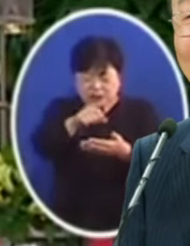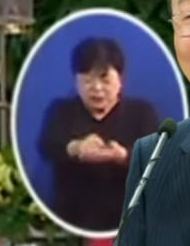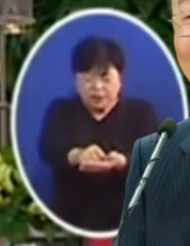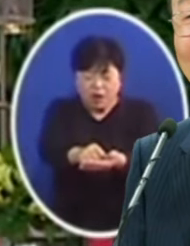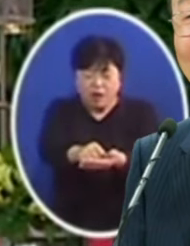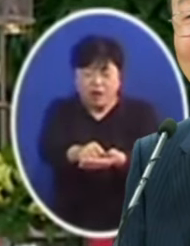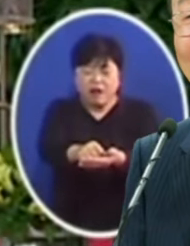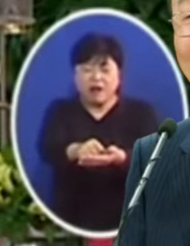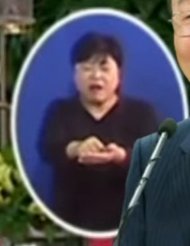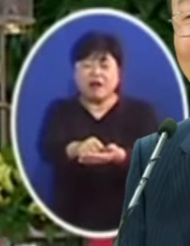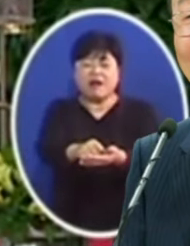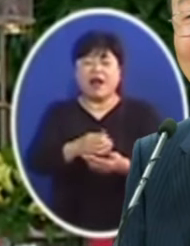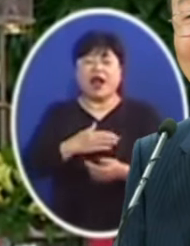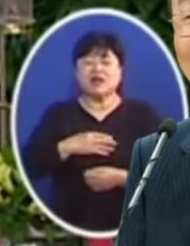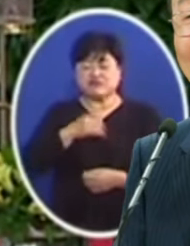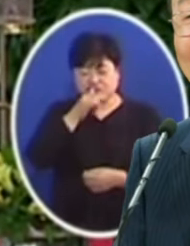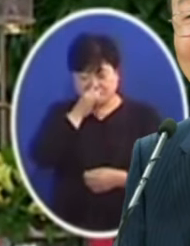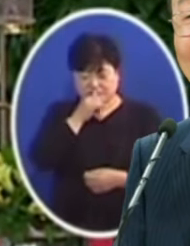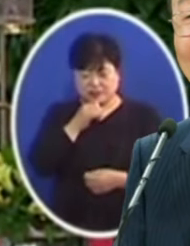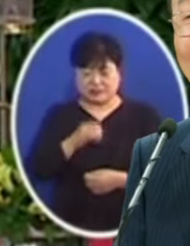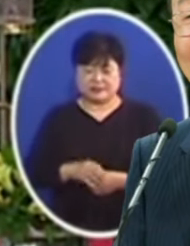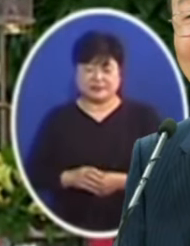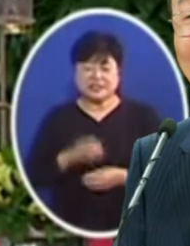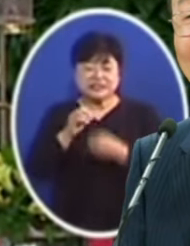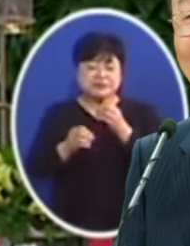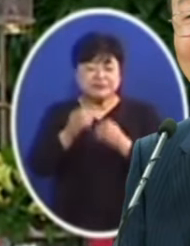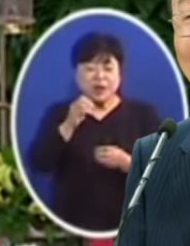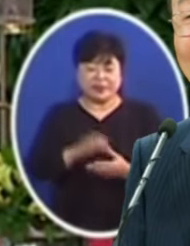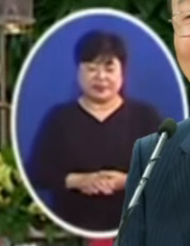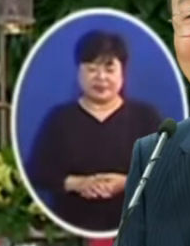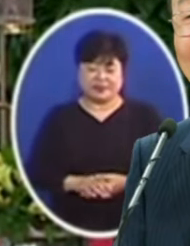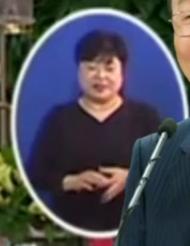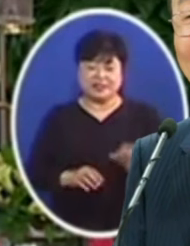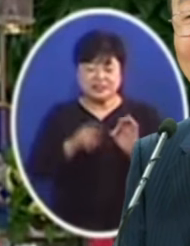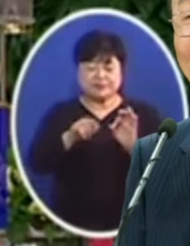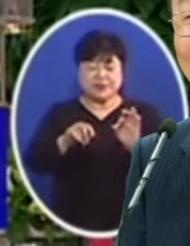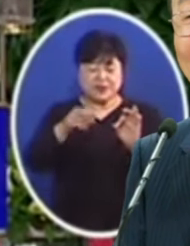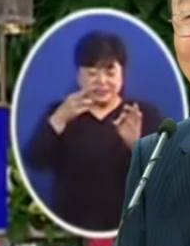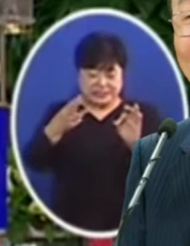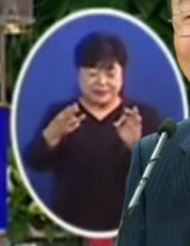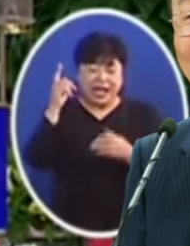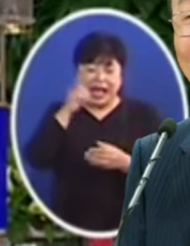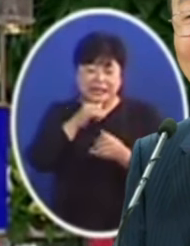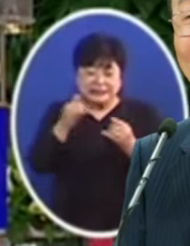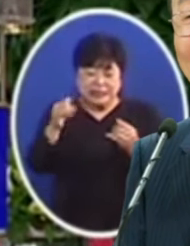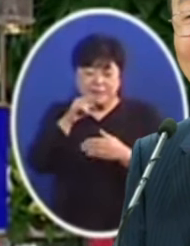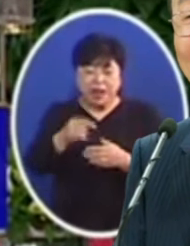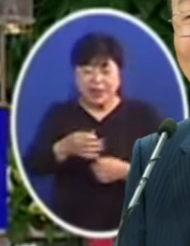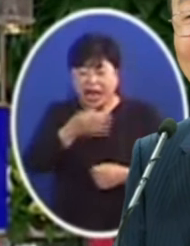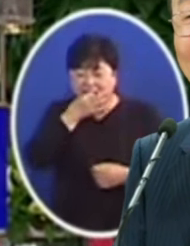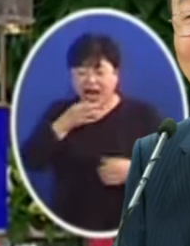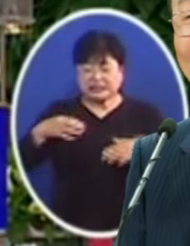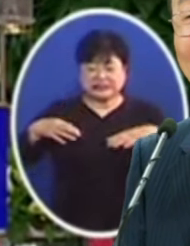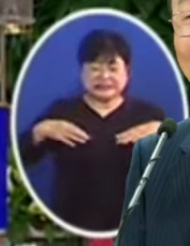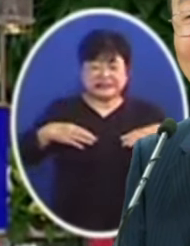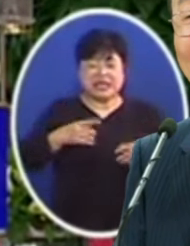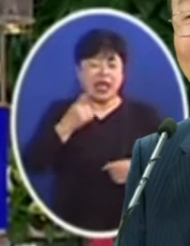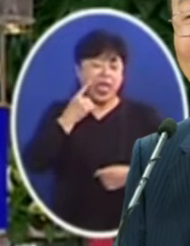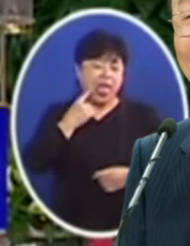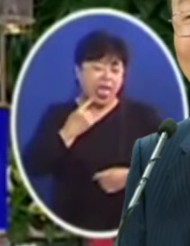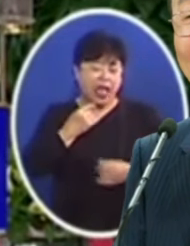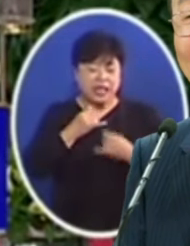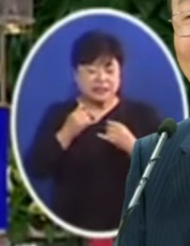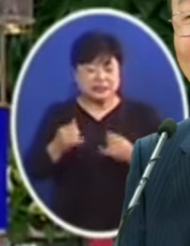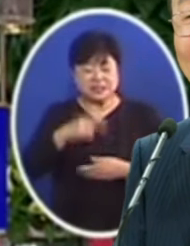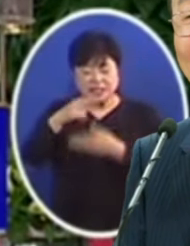것을 부인할 수 없습니다. 시편 10편 3절에 악인은 그의 마음의 욕심을 자랑하며 탐욕을 부리는